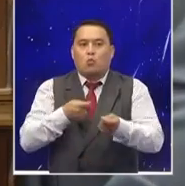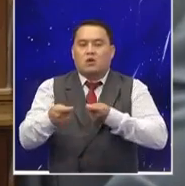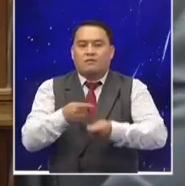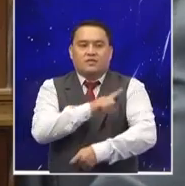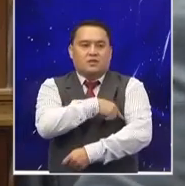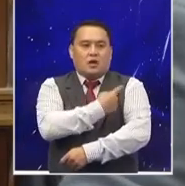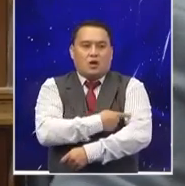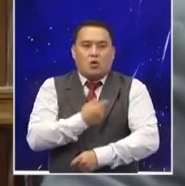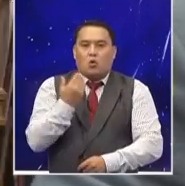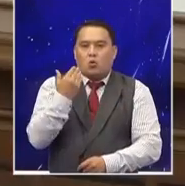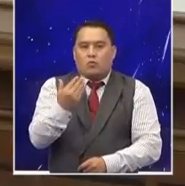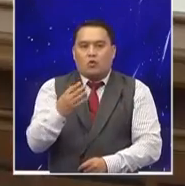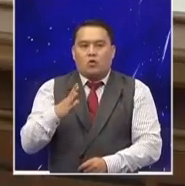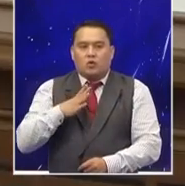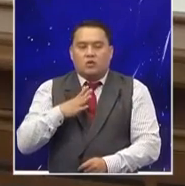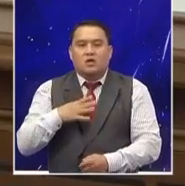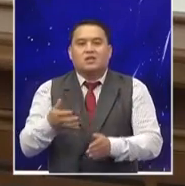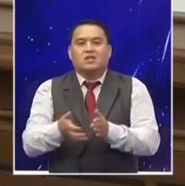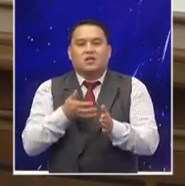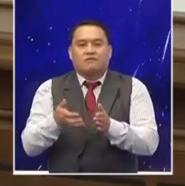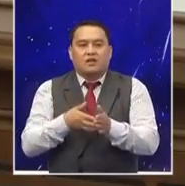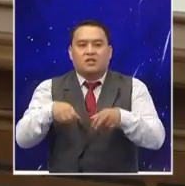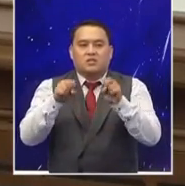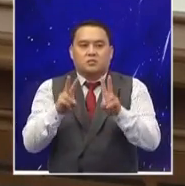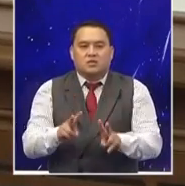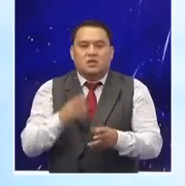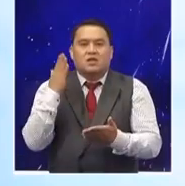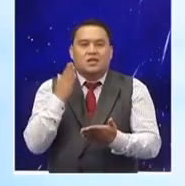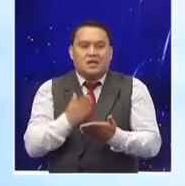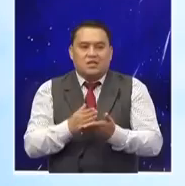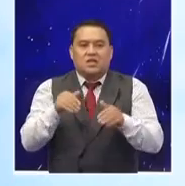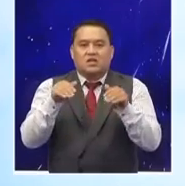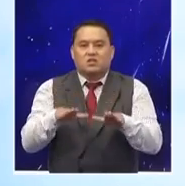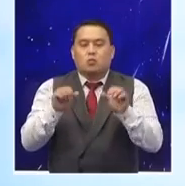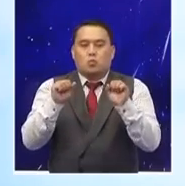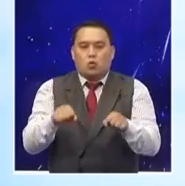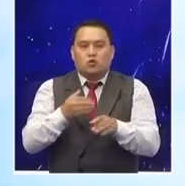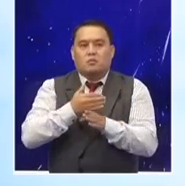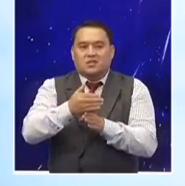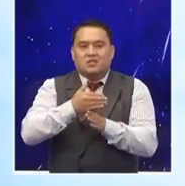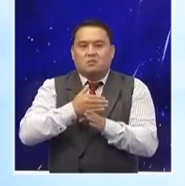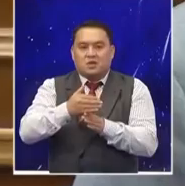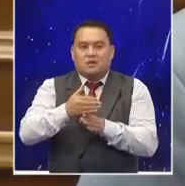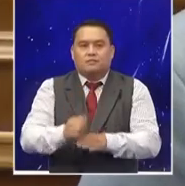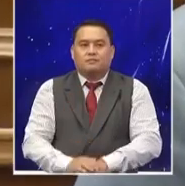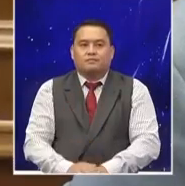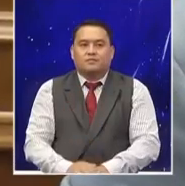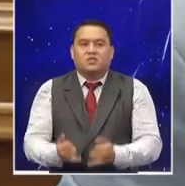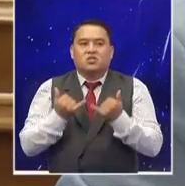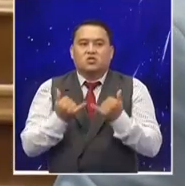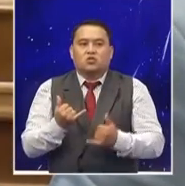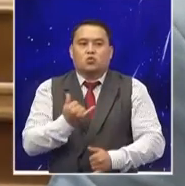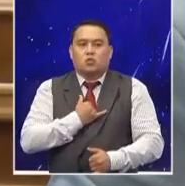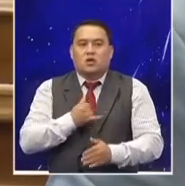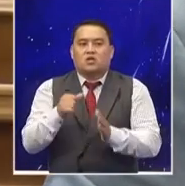здравоохранения умер за флэшбеков дефицит специалистов имеет место но решить его можно поэтапно данный момент на открытия нам